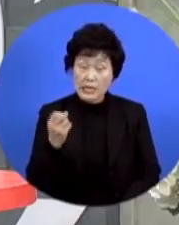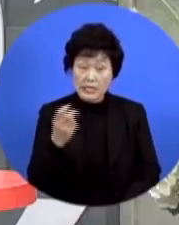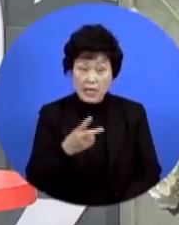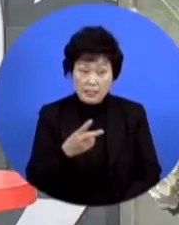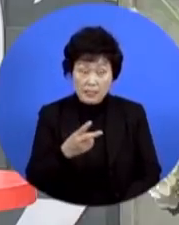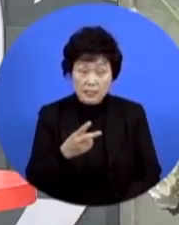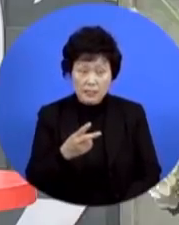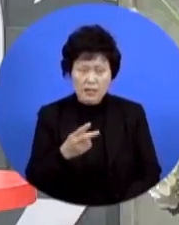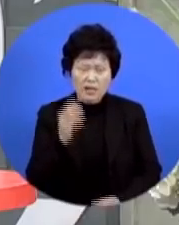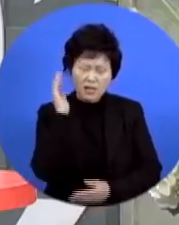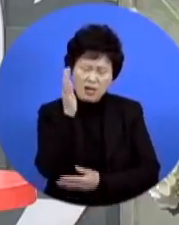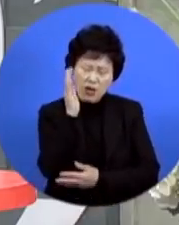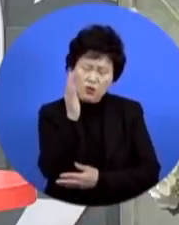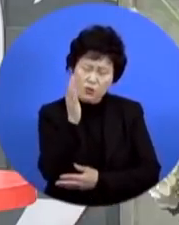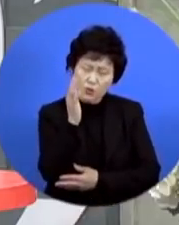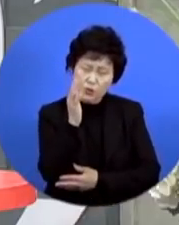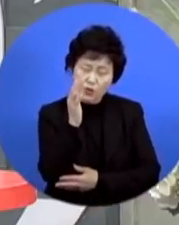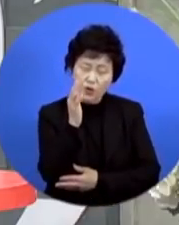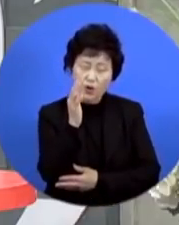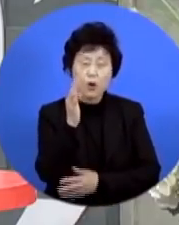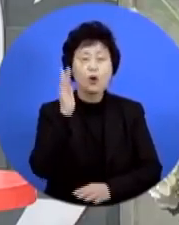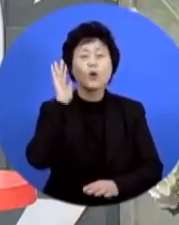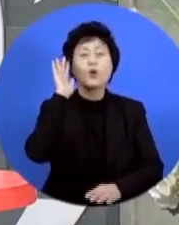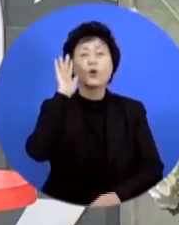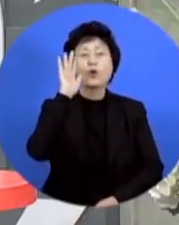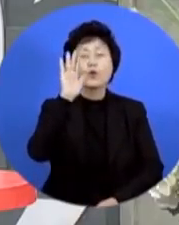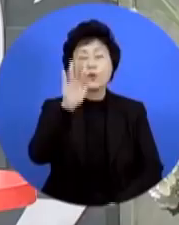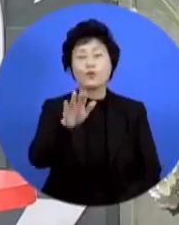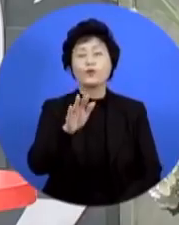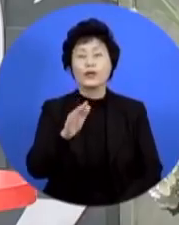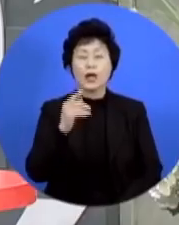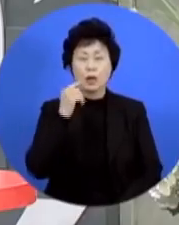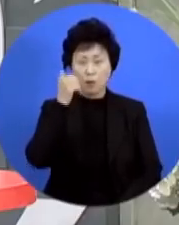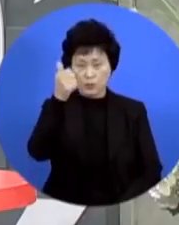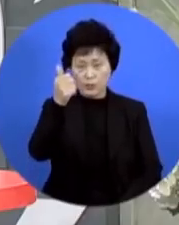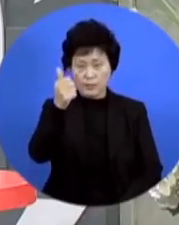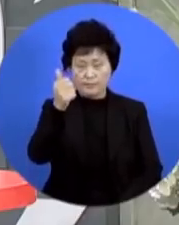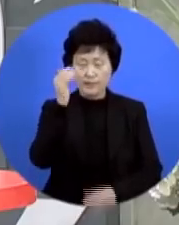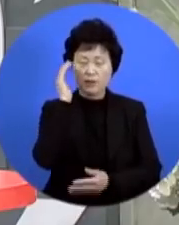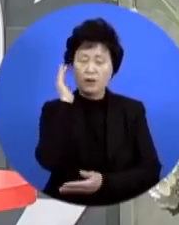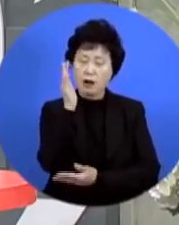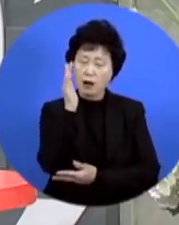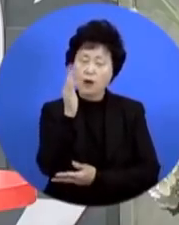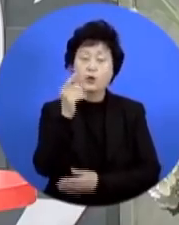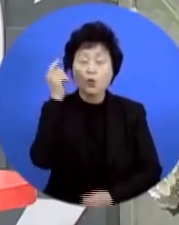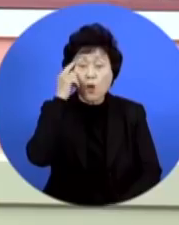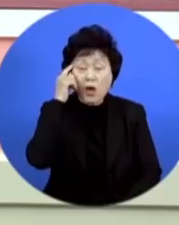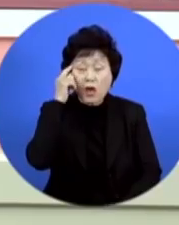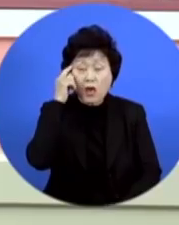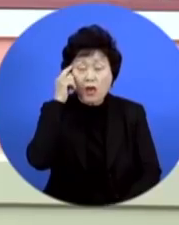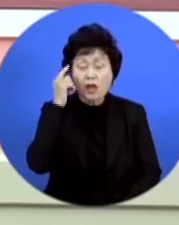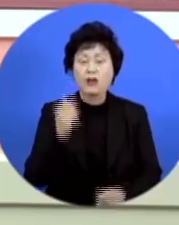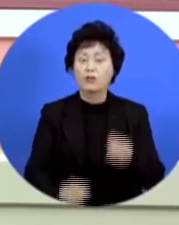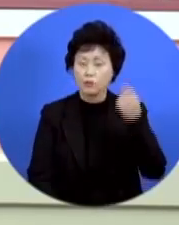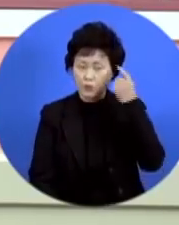그분한테 물어봤어요. 제가 목사 왜 그랬냐? 그랬더니 모르겠대 자기는 그쪽만 보면서 계속해서 그